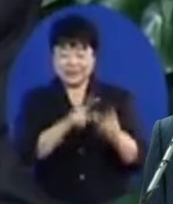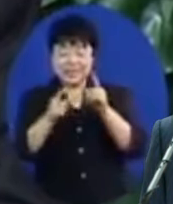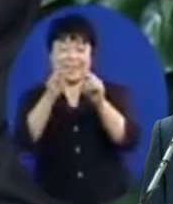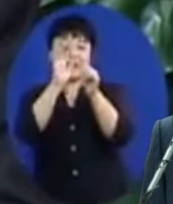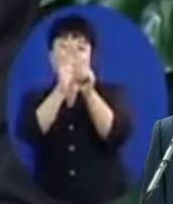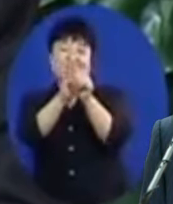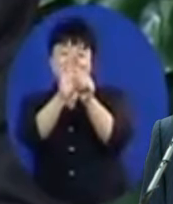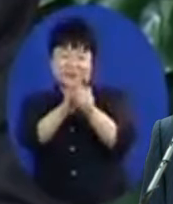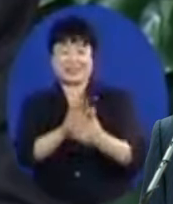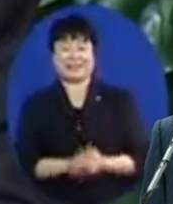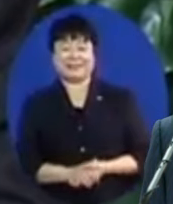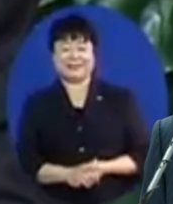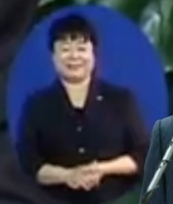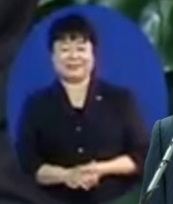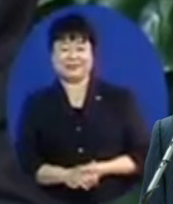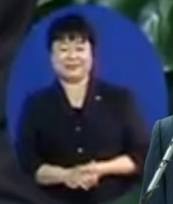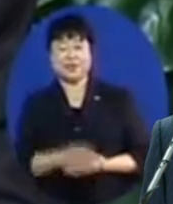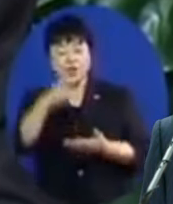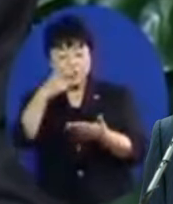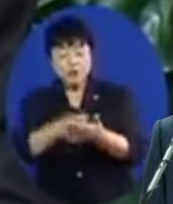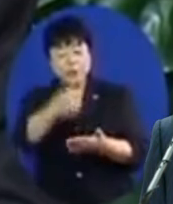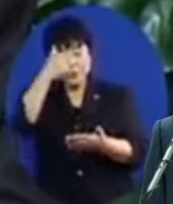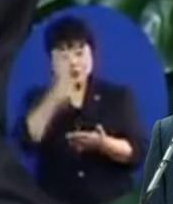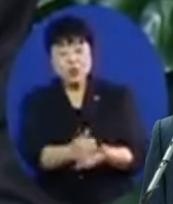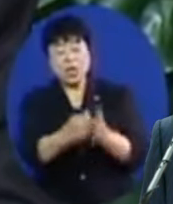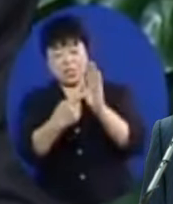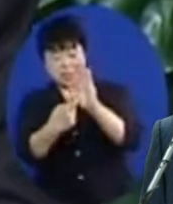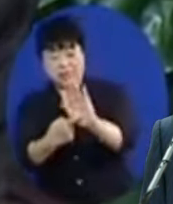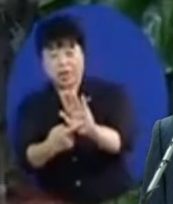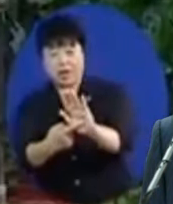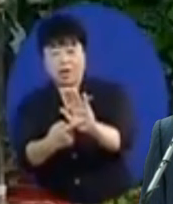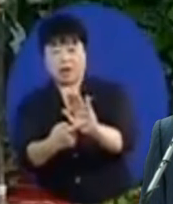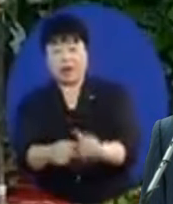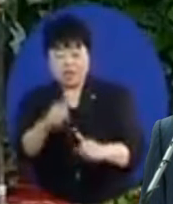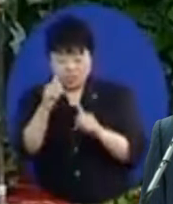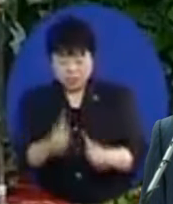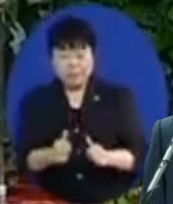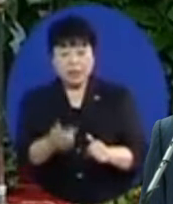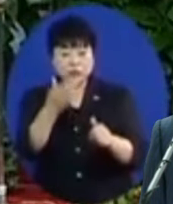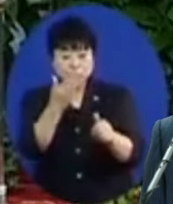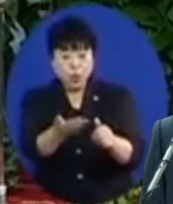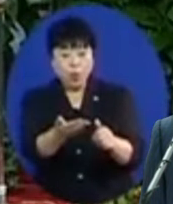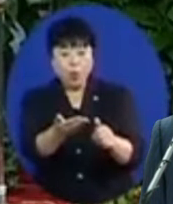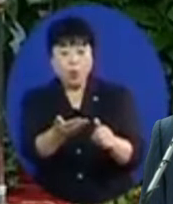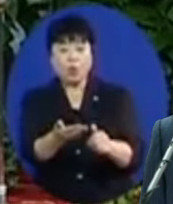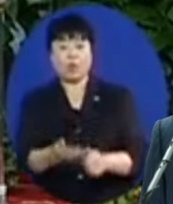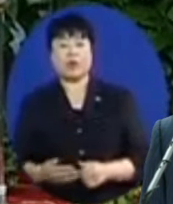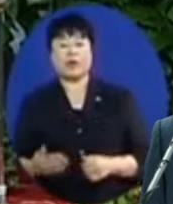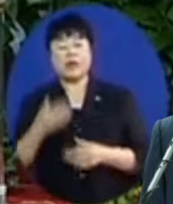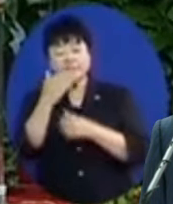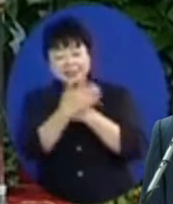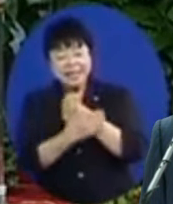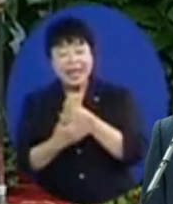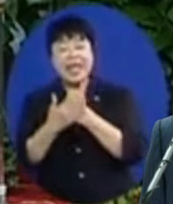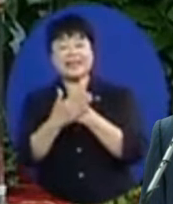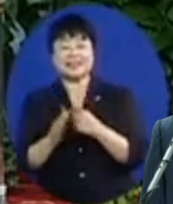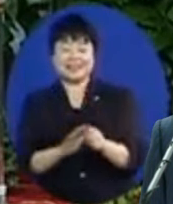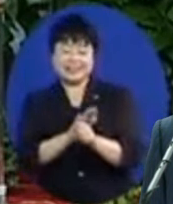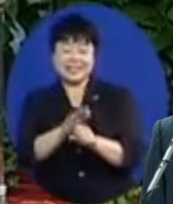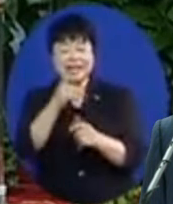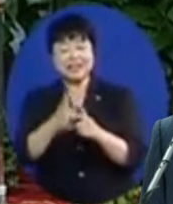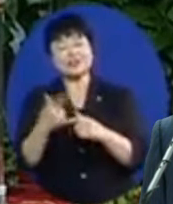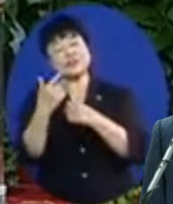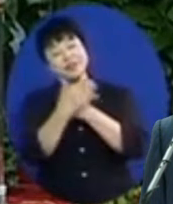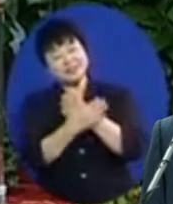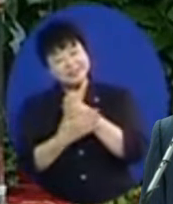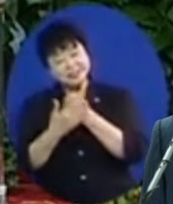능력을 주시는 것입니다. 율법이 죄를 드러나게 하고 준엄한 심판을 내리는데 반해 하나님의 사랑과 예수님의